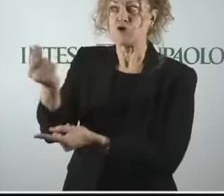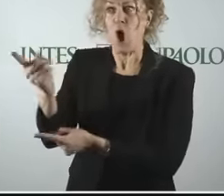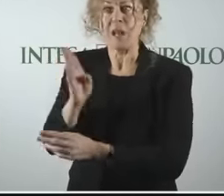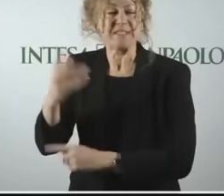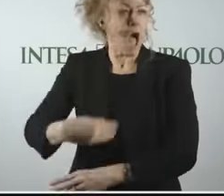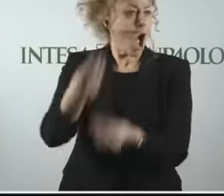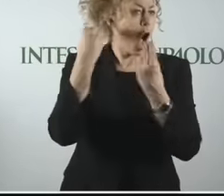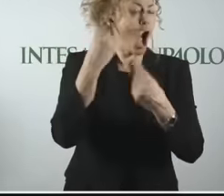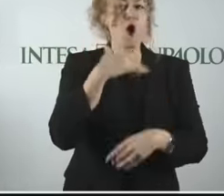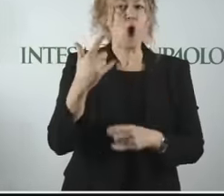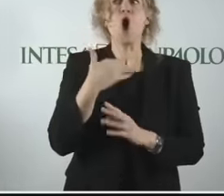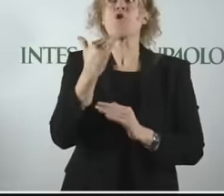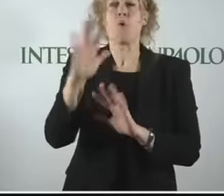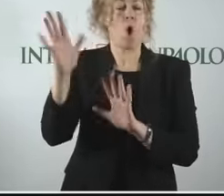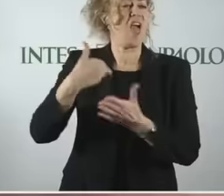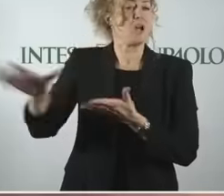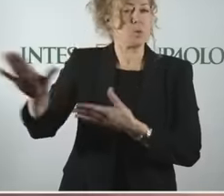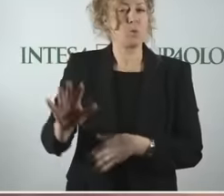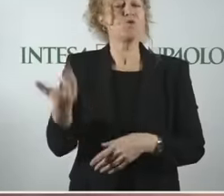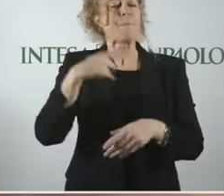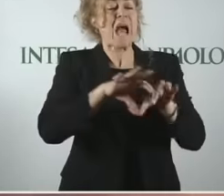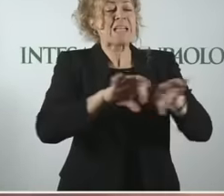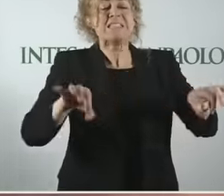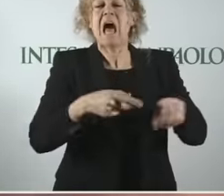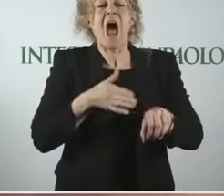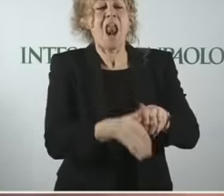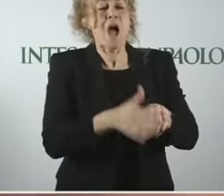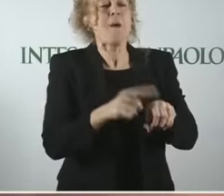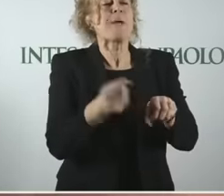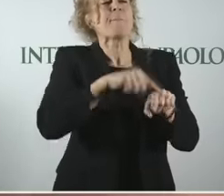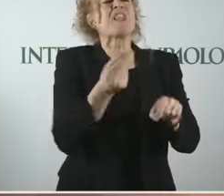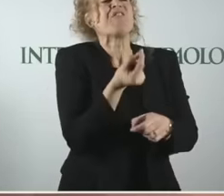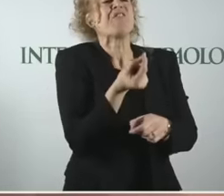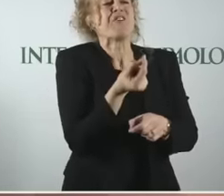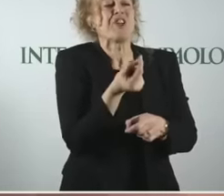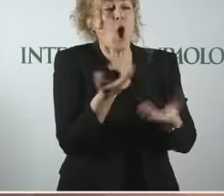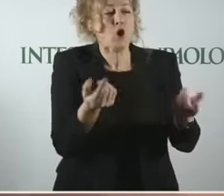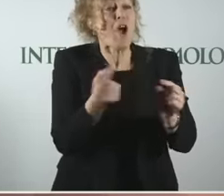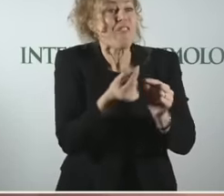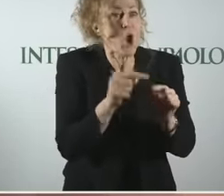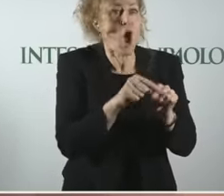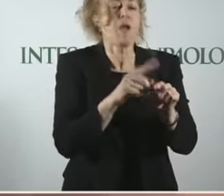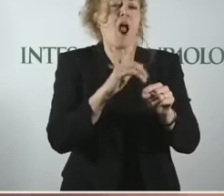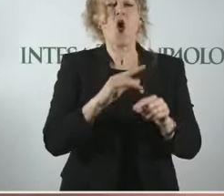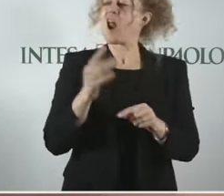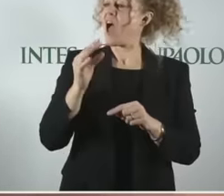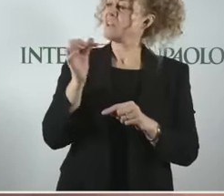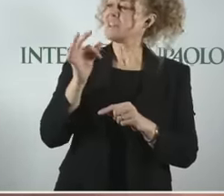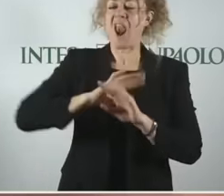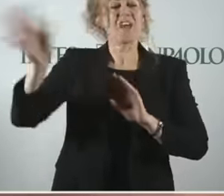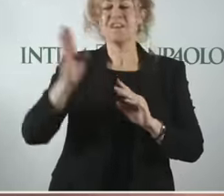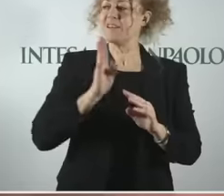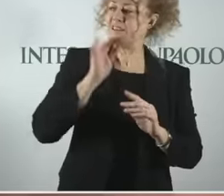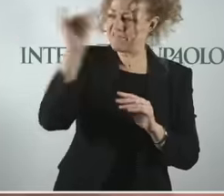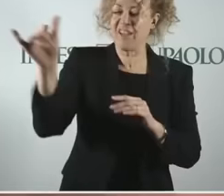e e anche nei salame ci mettiamo i semini di finocchio e inventiamo la finocchiona invece di metterci il sale Alla faccia dei Pisani